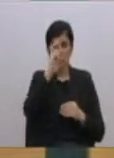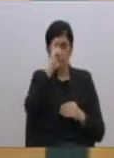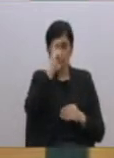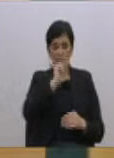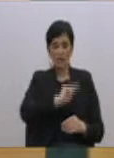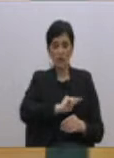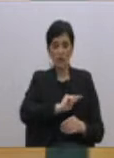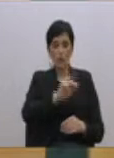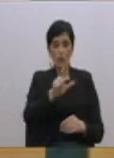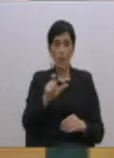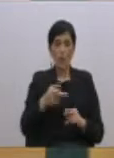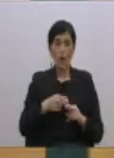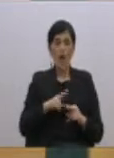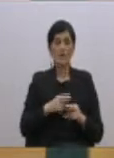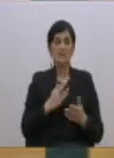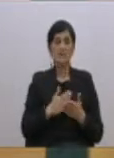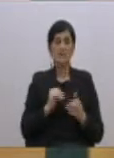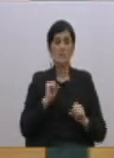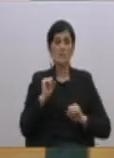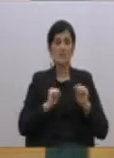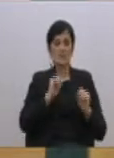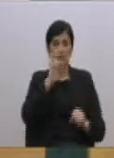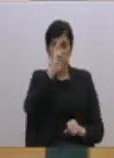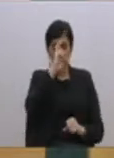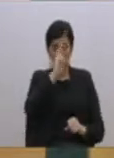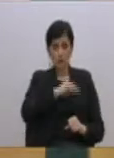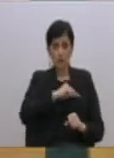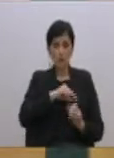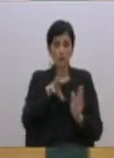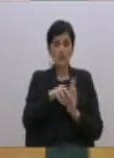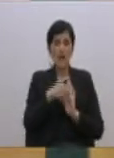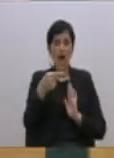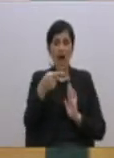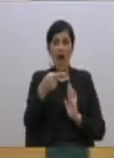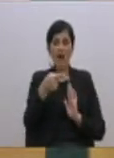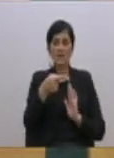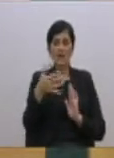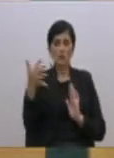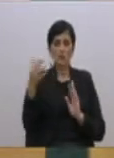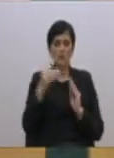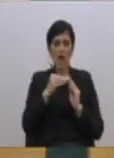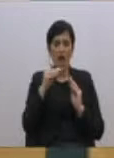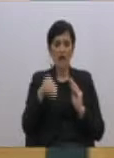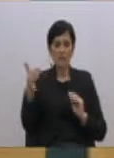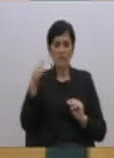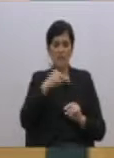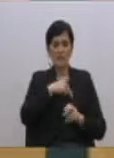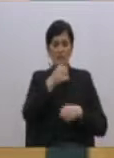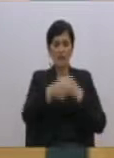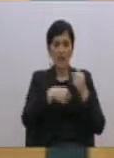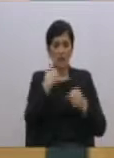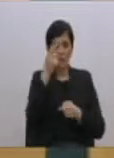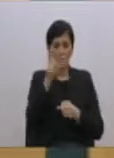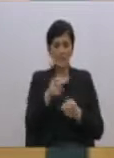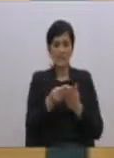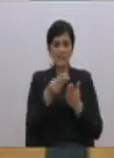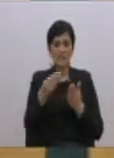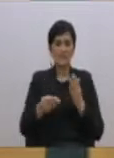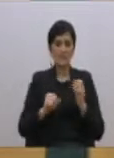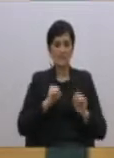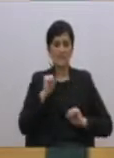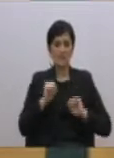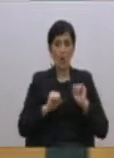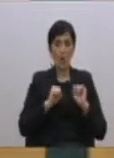მოხელეების და ეს არის მცდელობა საჯარო სამსახურში ათასობით, ათიათასობით დასაქმებული პირების დისკრედიტაციის მცდელობისა,